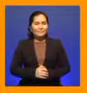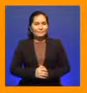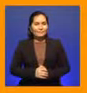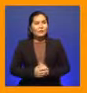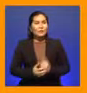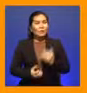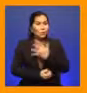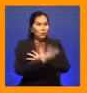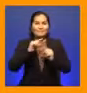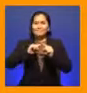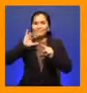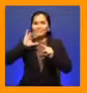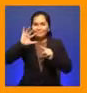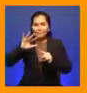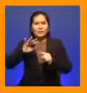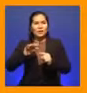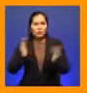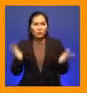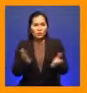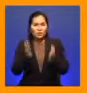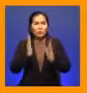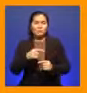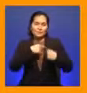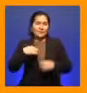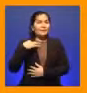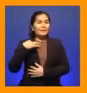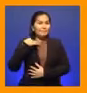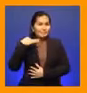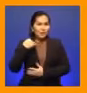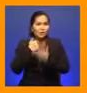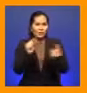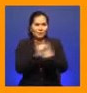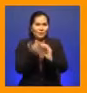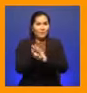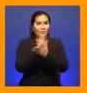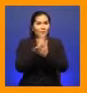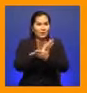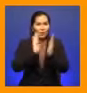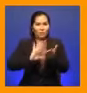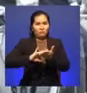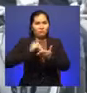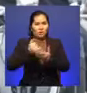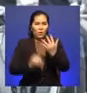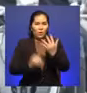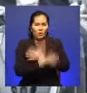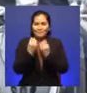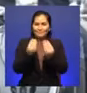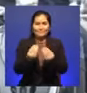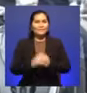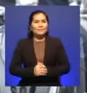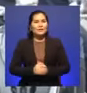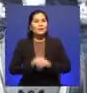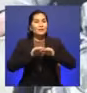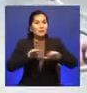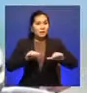โอกาสที่5การสร้างจิตอาสาจิตอาสาเปลี่ยนสังคมสร้างคนสร้างโอกาสเด็กๆจะ